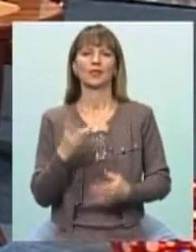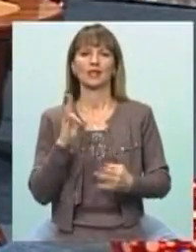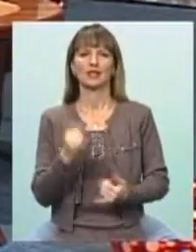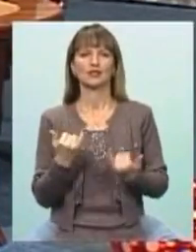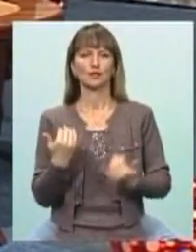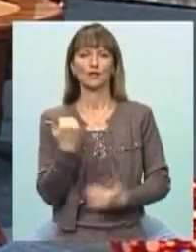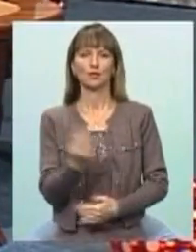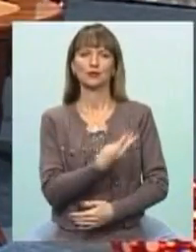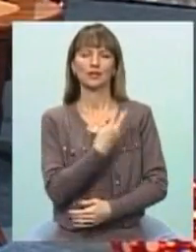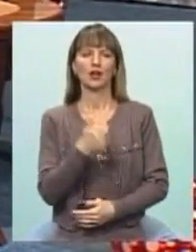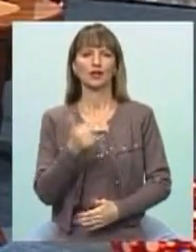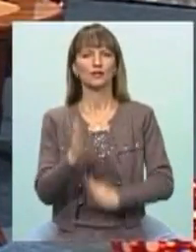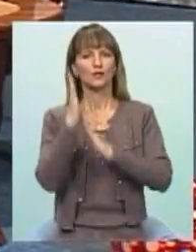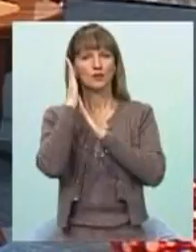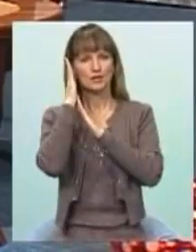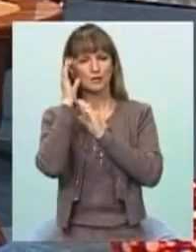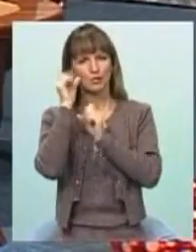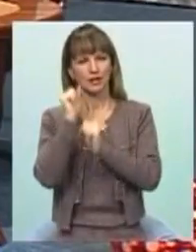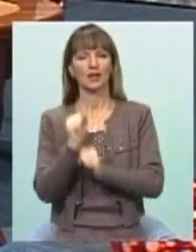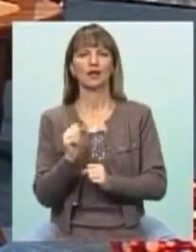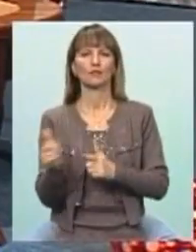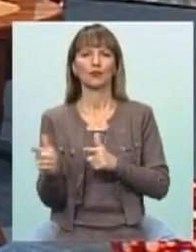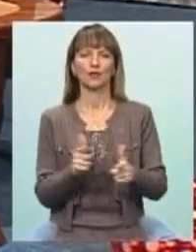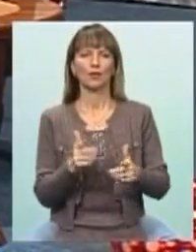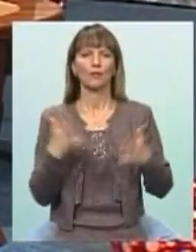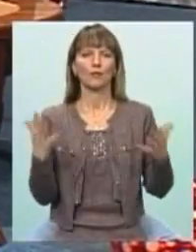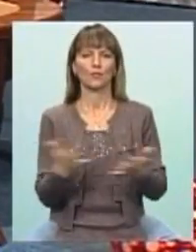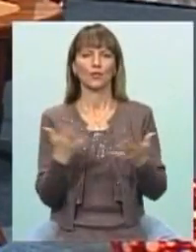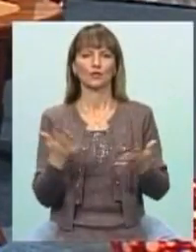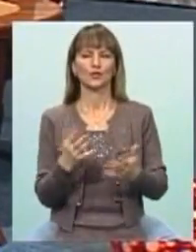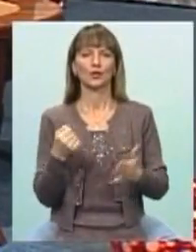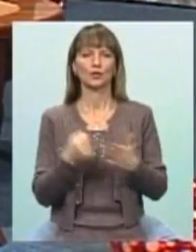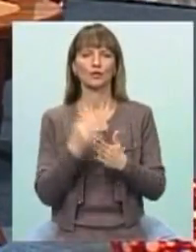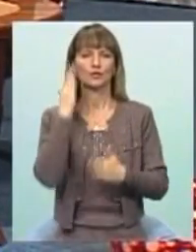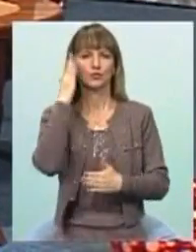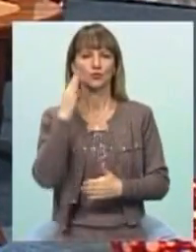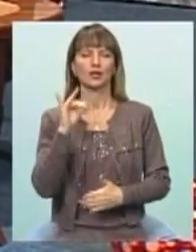вам бажаємо гарно виспатися, підготувати свої теплі пухкі подушки та ліжечка до сну